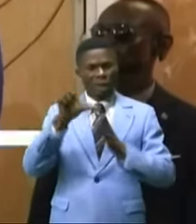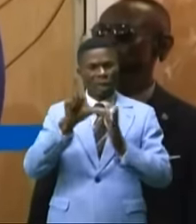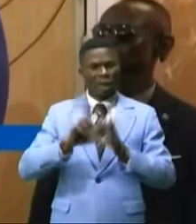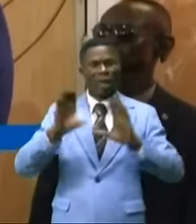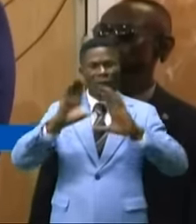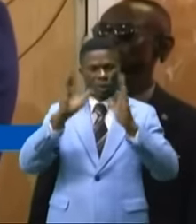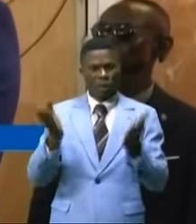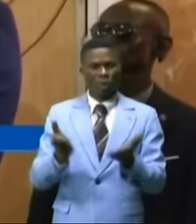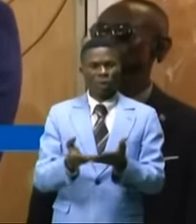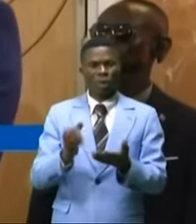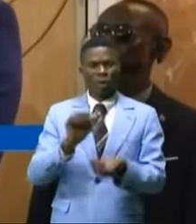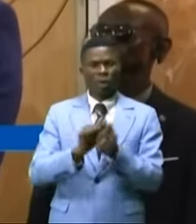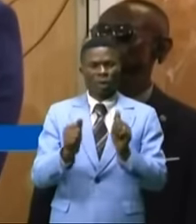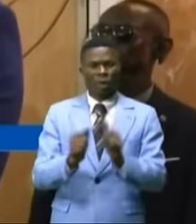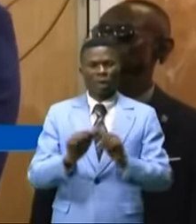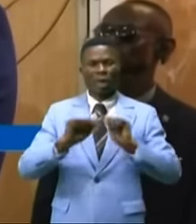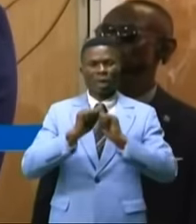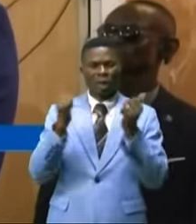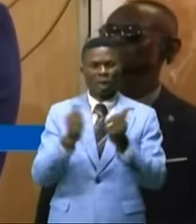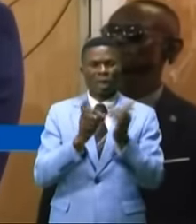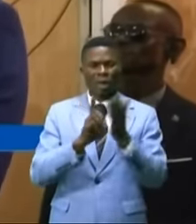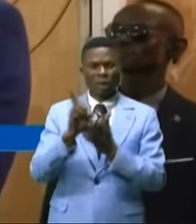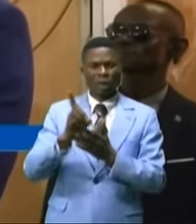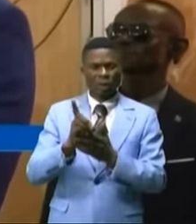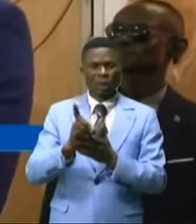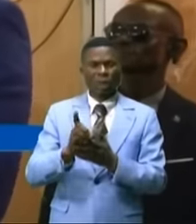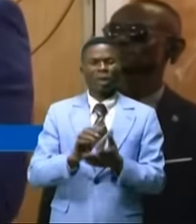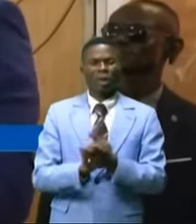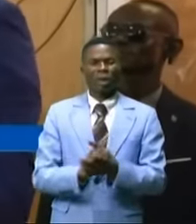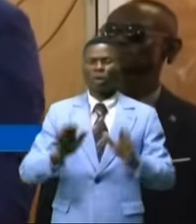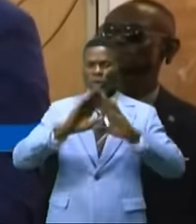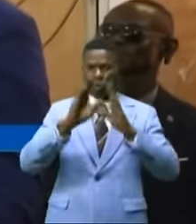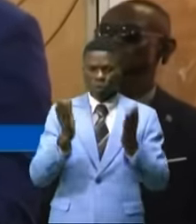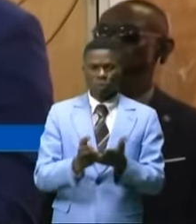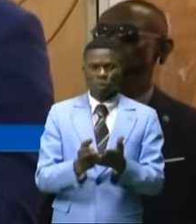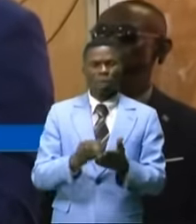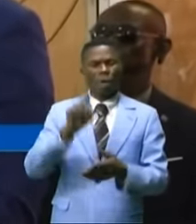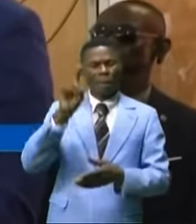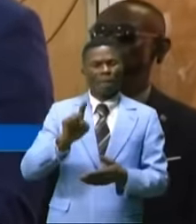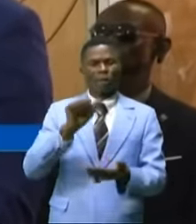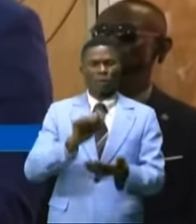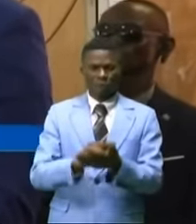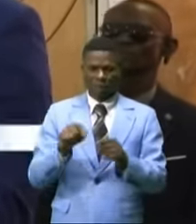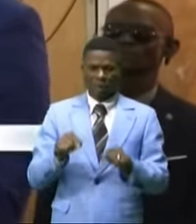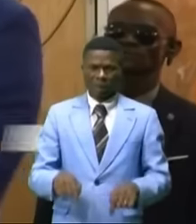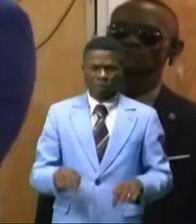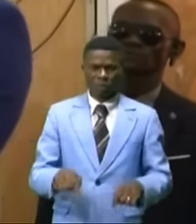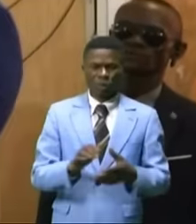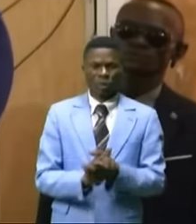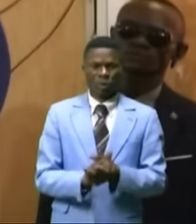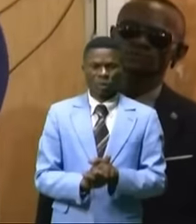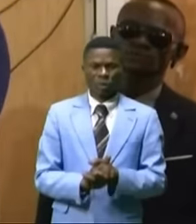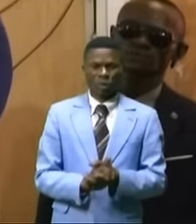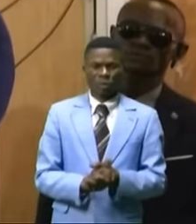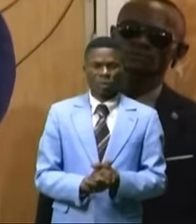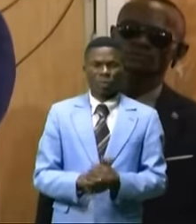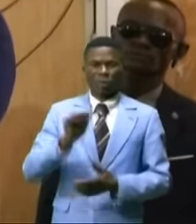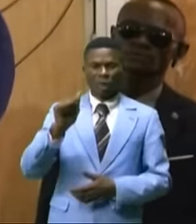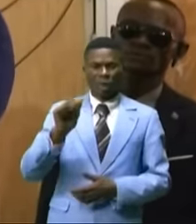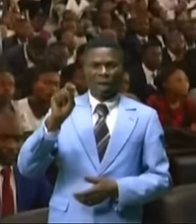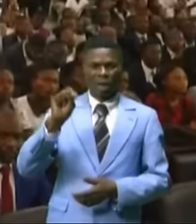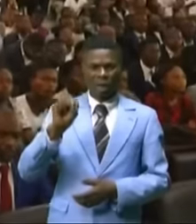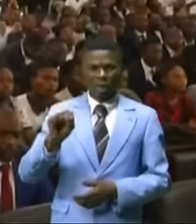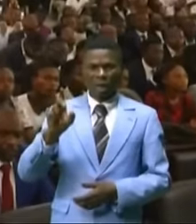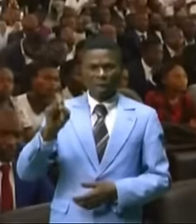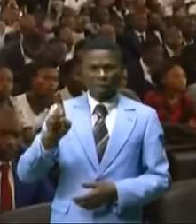question de la viande ou les déchets, tout ce qu'on en a besoin aujourd'hui. Donc la NADEC peut facilement vous